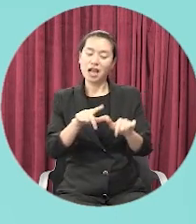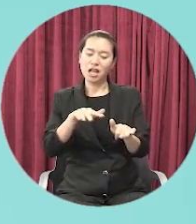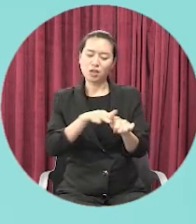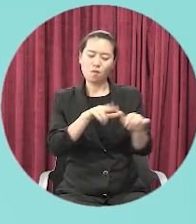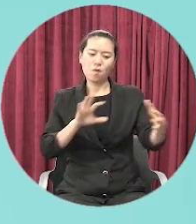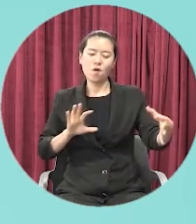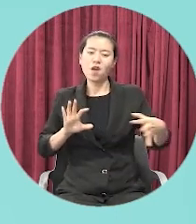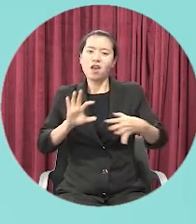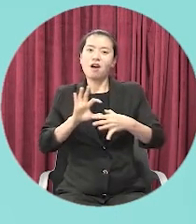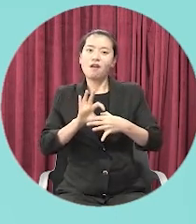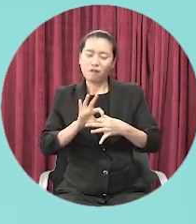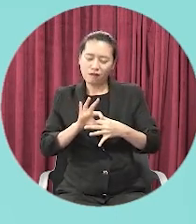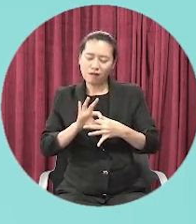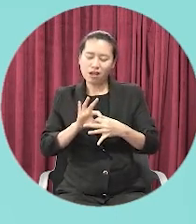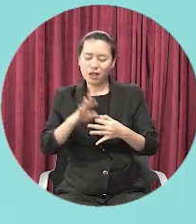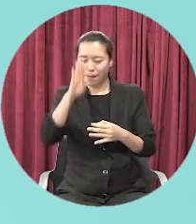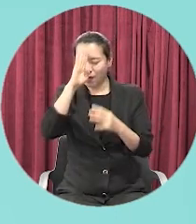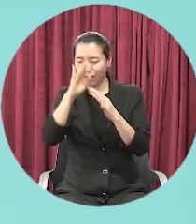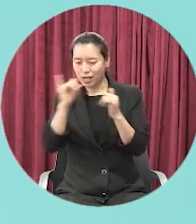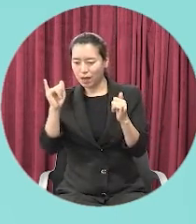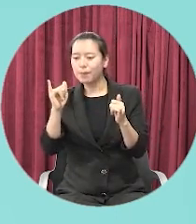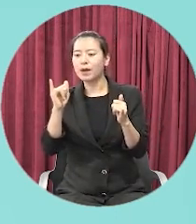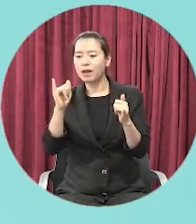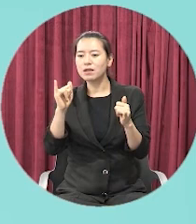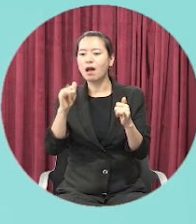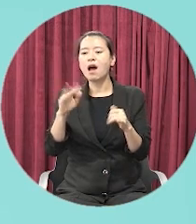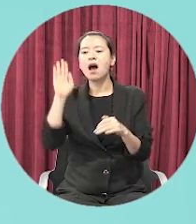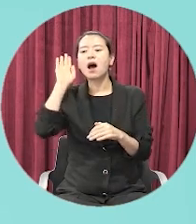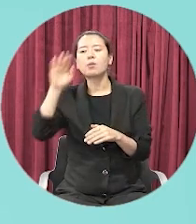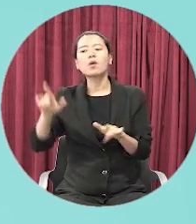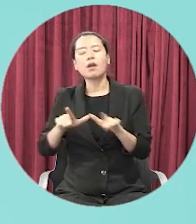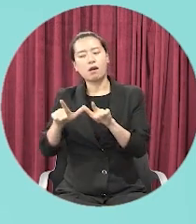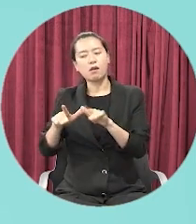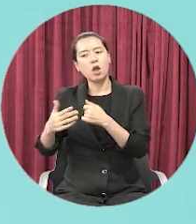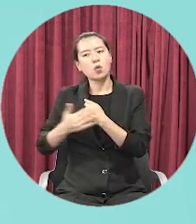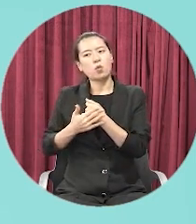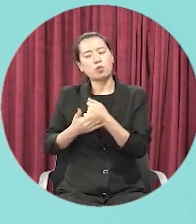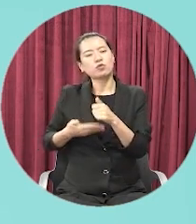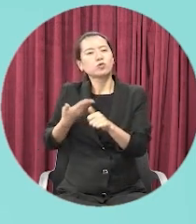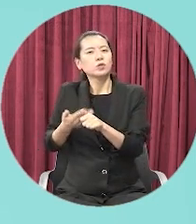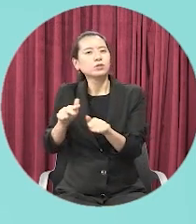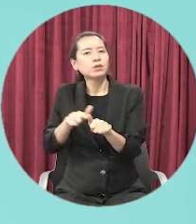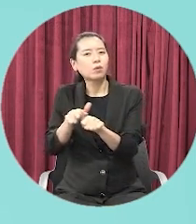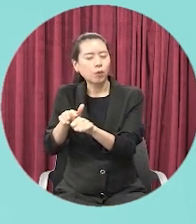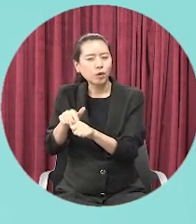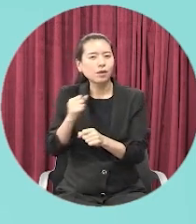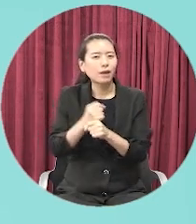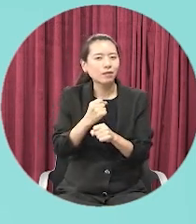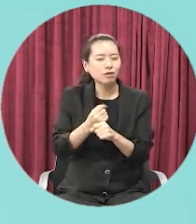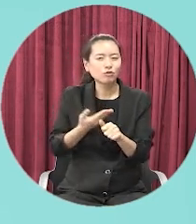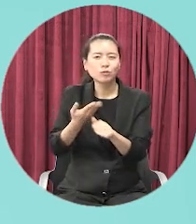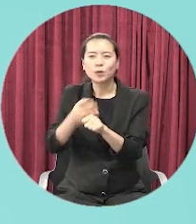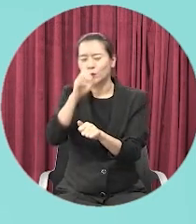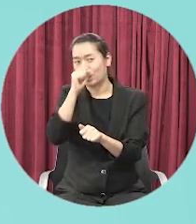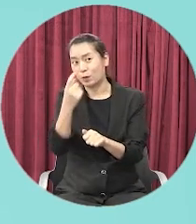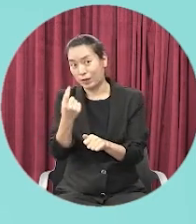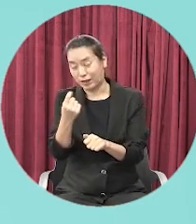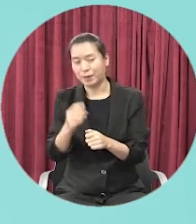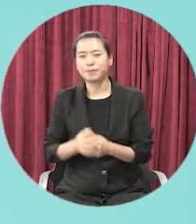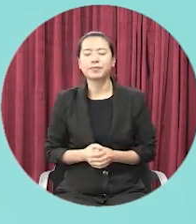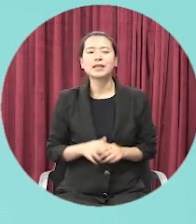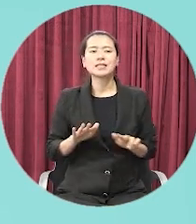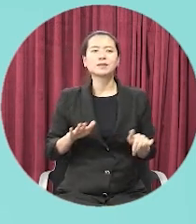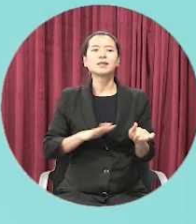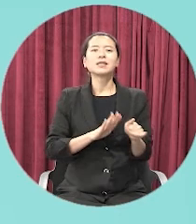90 저한테 어떤 이득이 돌아가는 어떤 도움이 되는 것일세 된다 란 관점에서 제가 아 저희는 이제 좀